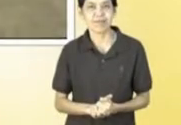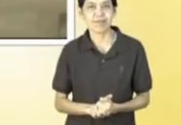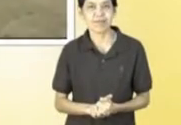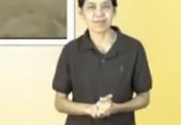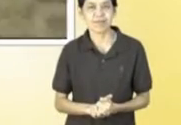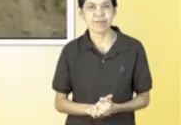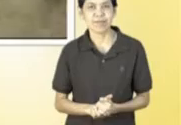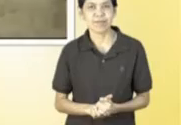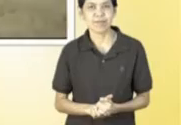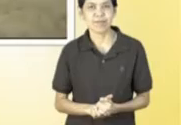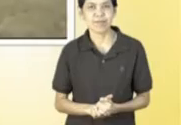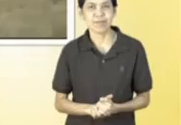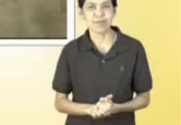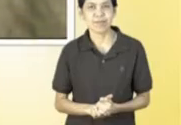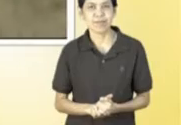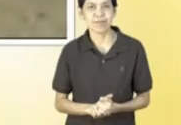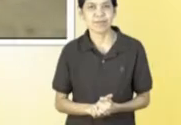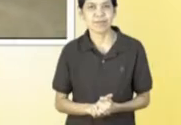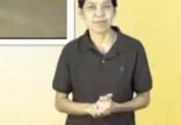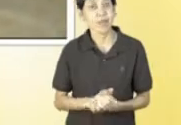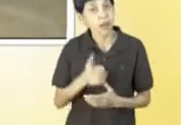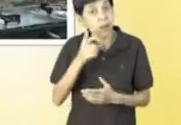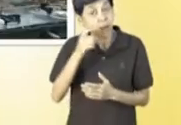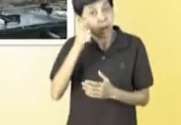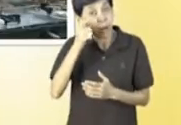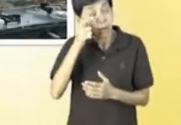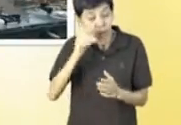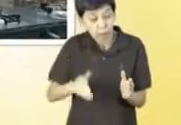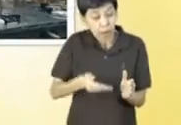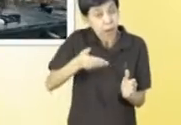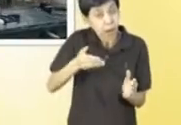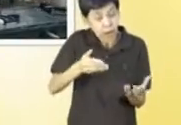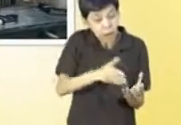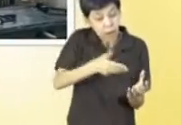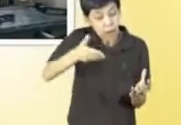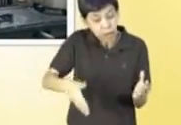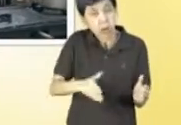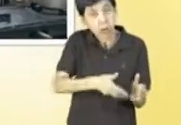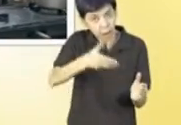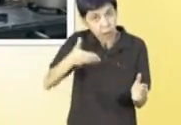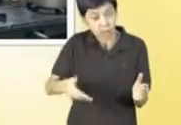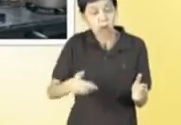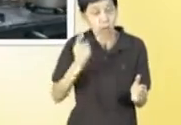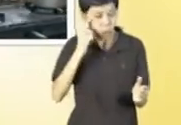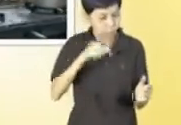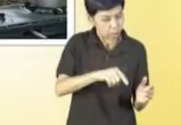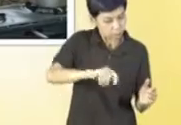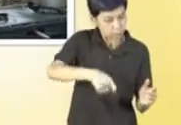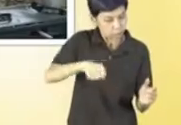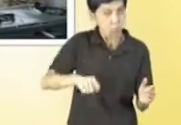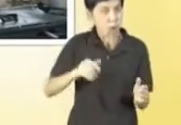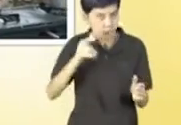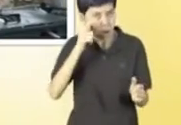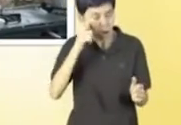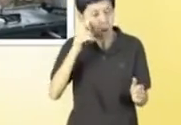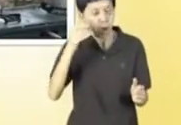แต่ว่าเนื้อตัวเนื้อย่างด้วยความที่ผสมผสานเข้าไปเลยเวลาตักถึงจะทราบนะคะ ครับผมตักถึงจะทราบครับว่ามีเนื้อย่